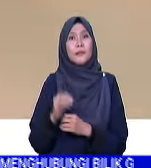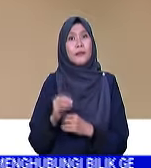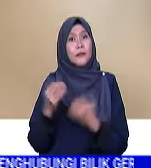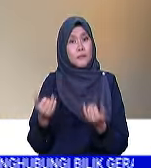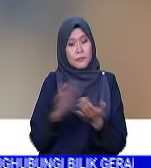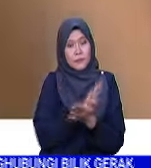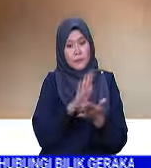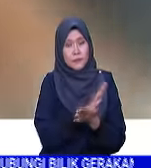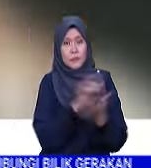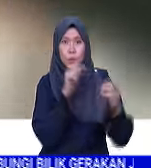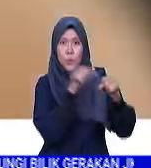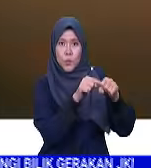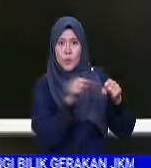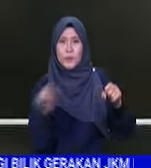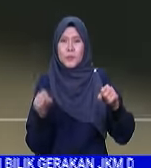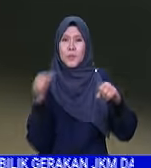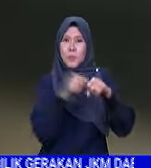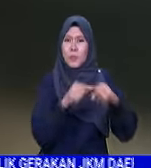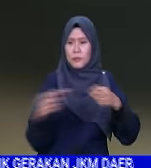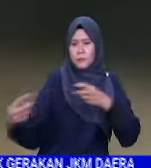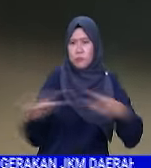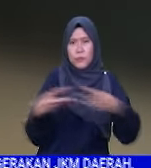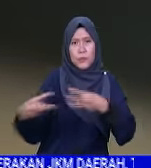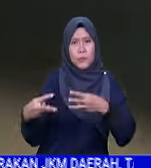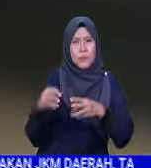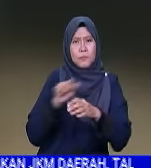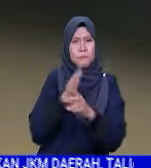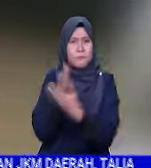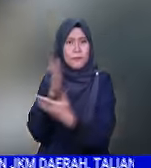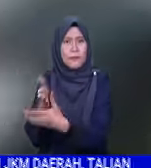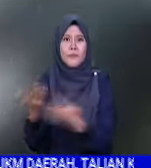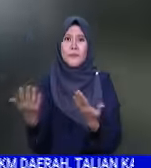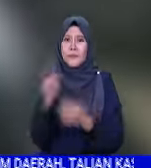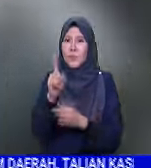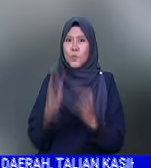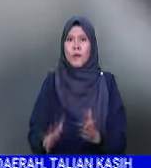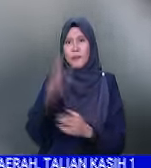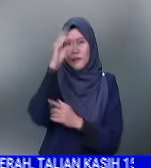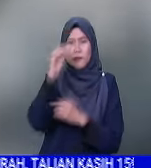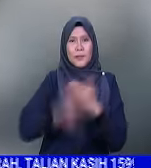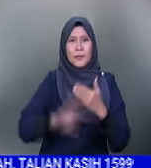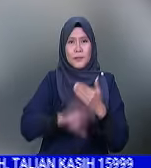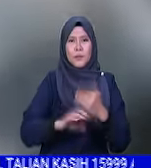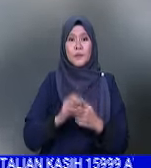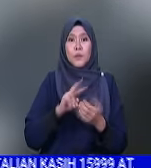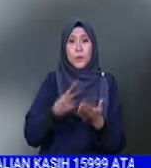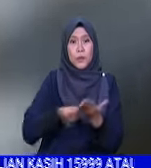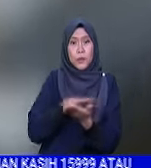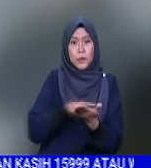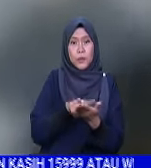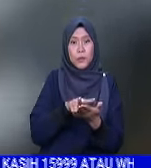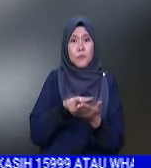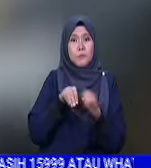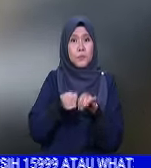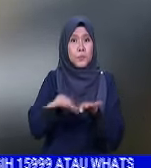kertas pertuduhan, mereka didakwa merusuh di tempat awam hingga menyebabkan seorang lelaki cedera. Rakaman insiden minggu